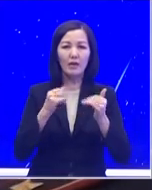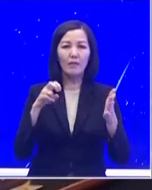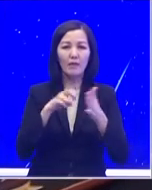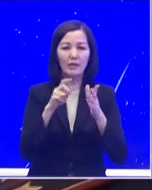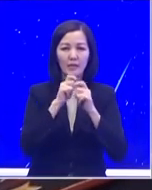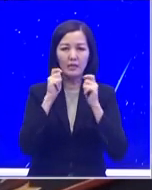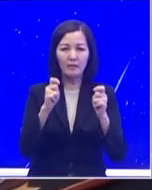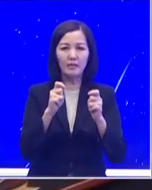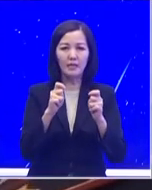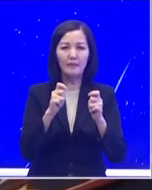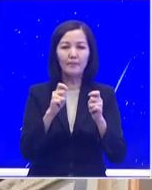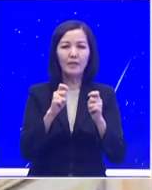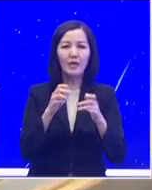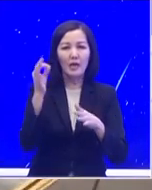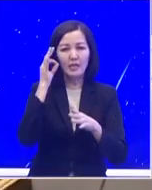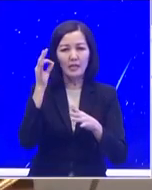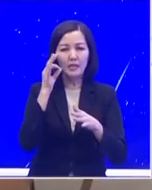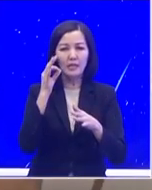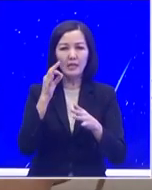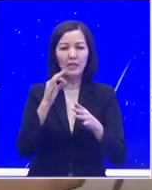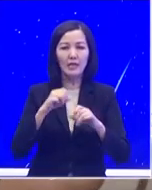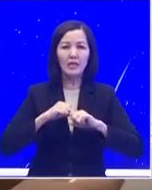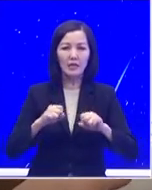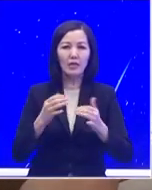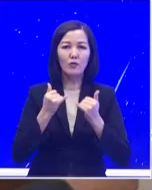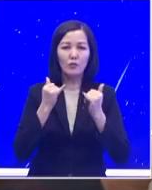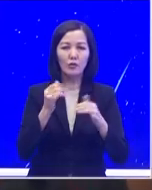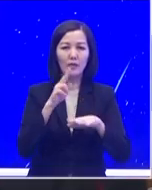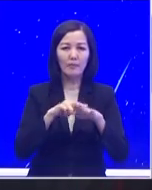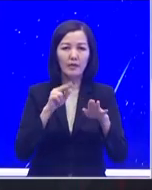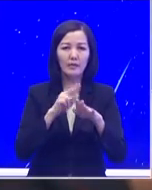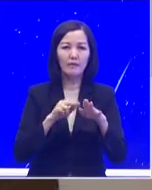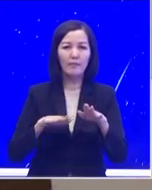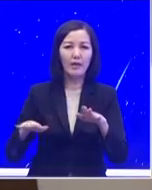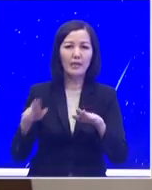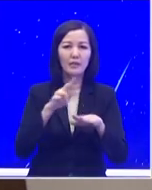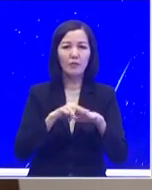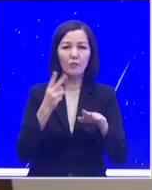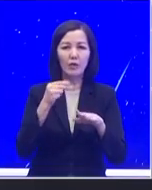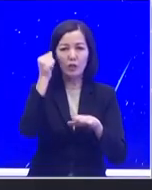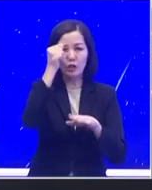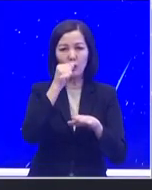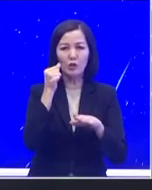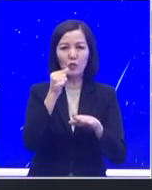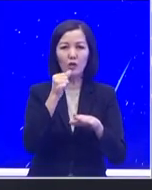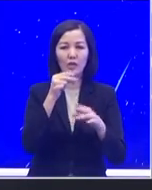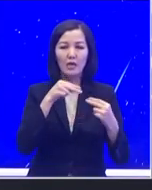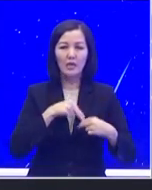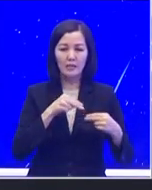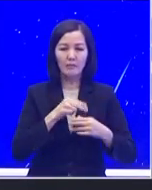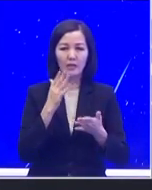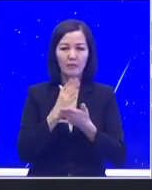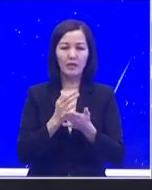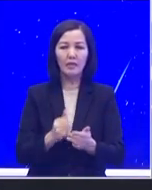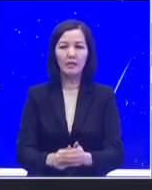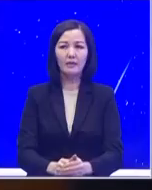бағалап алғыс хат табыстады. Айта кетейік, ерлік көрсеткен тәртіп сақшылары аудандық полиция бөлімінде 2 жылға жуық уақыттан бері